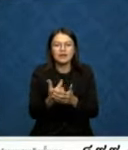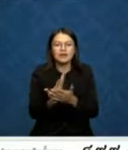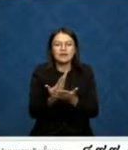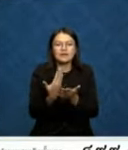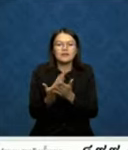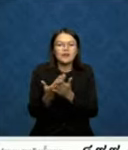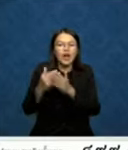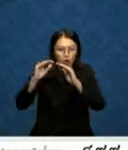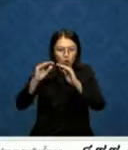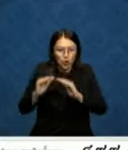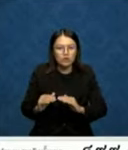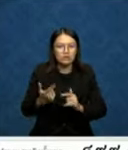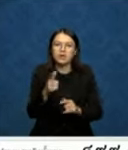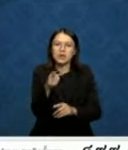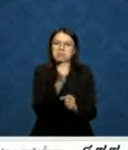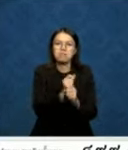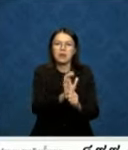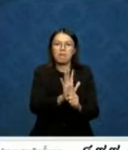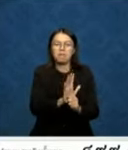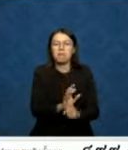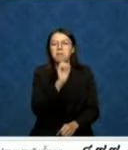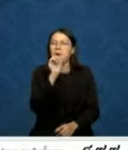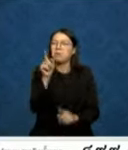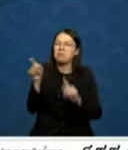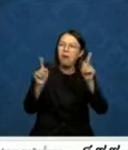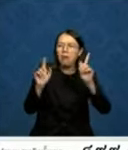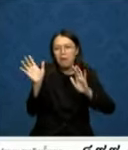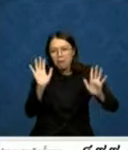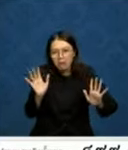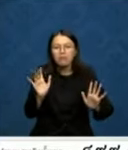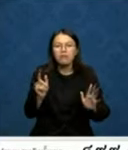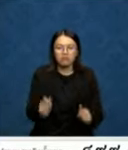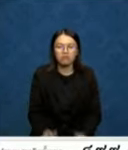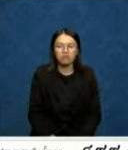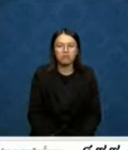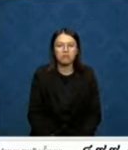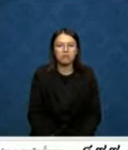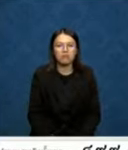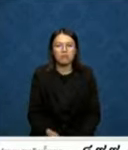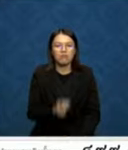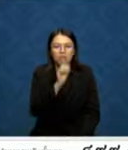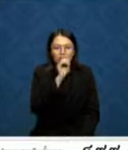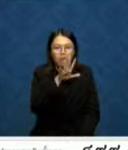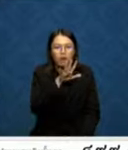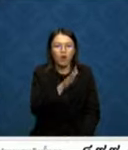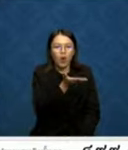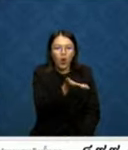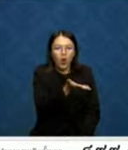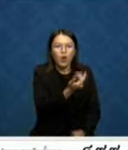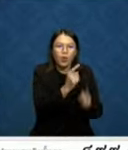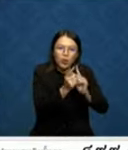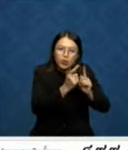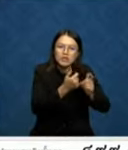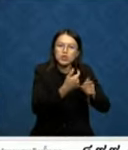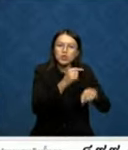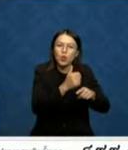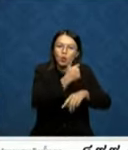บาทแต่ท่านไม่ทำนะครับท่านอ้างนู่นนี่นั่นนะครับแล้วก็ไม่ยอมแตะในทุนพลังงานนะ